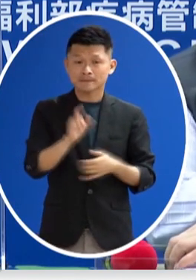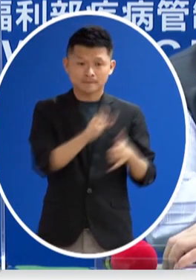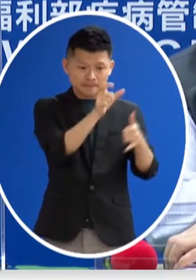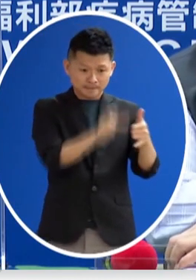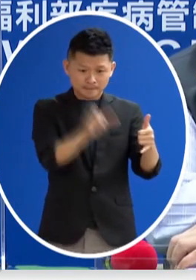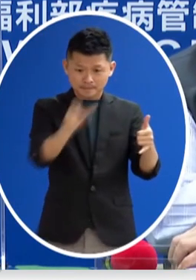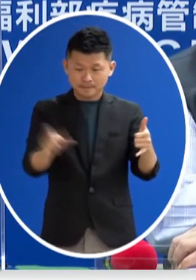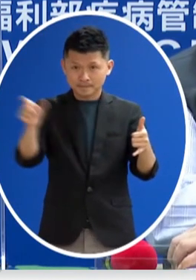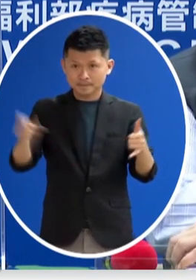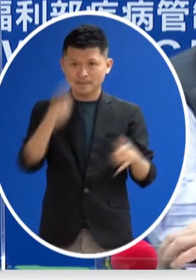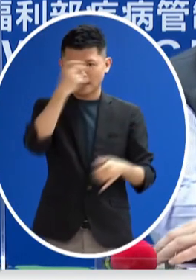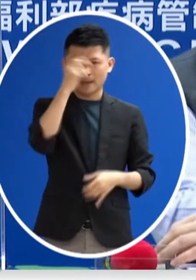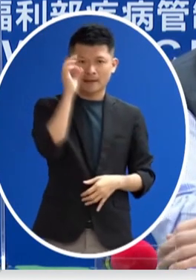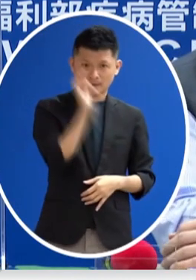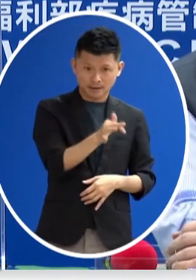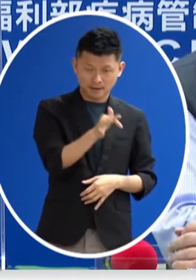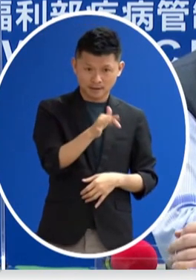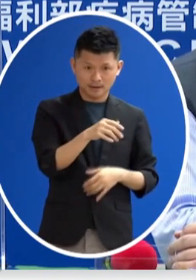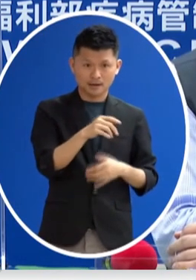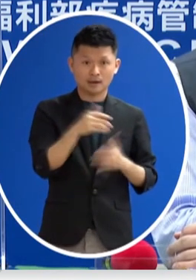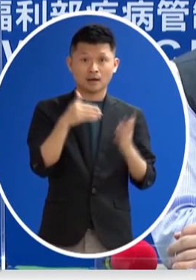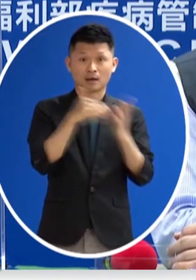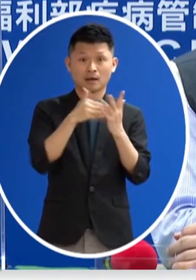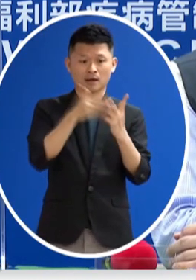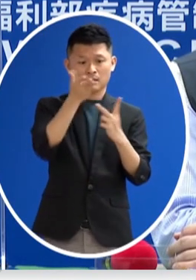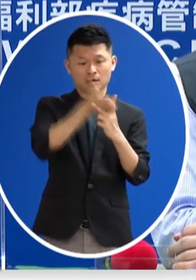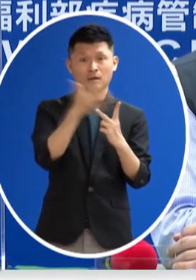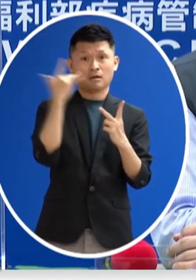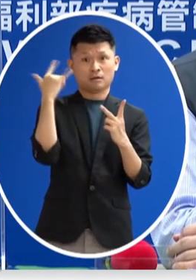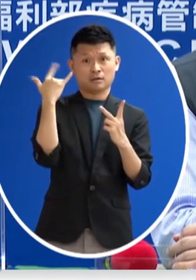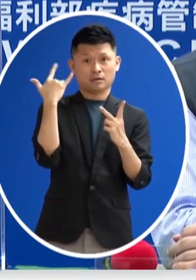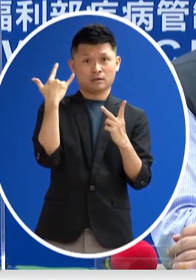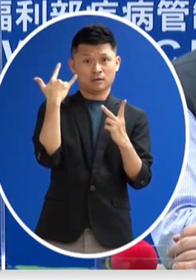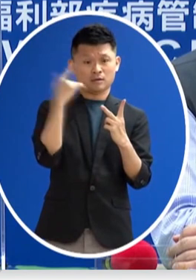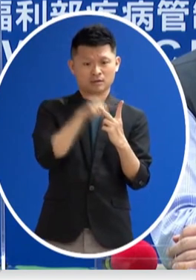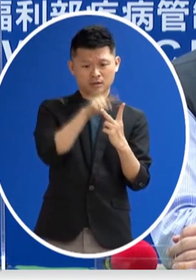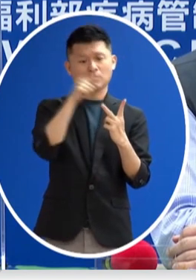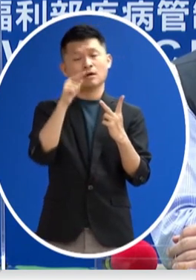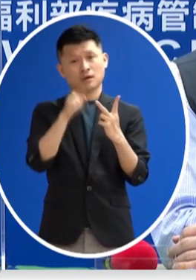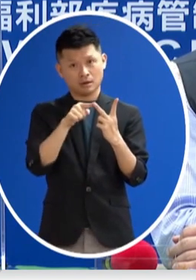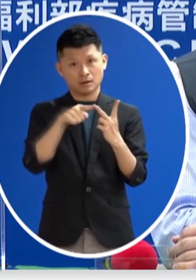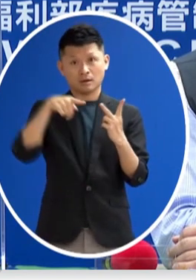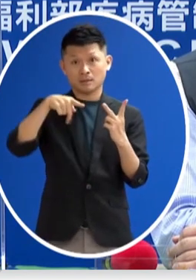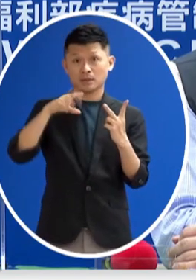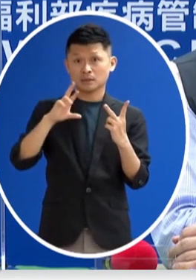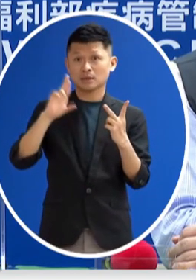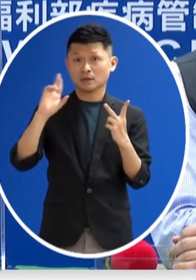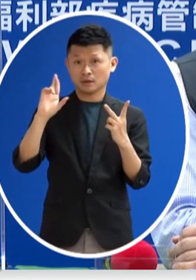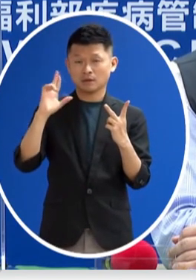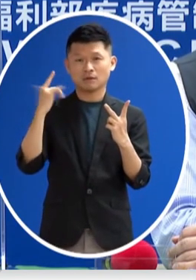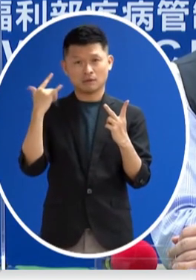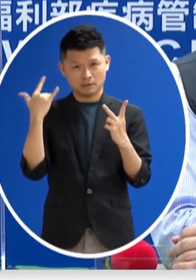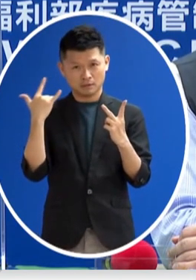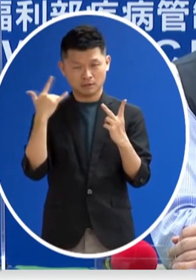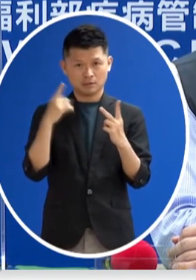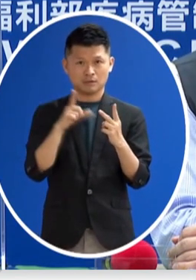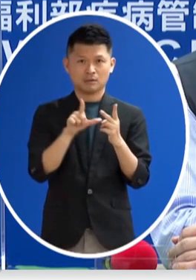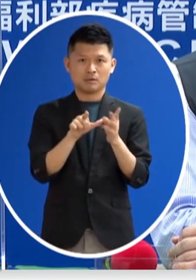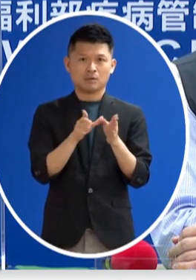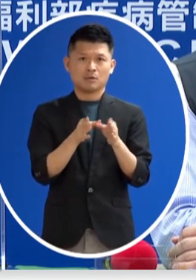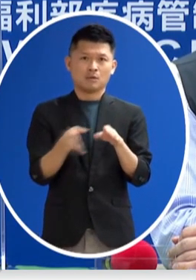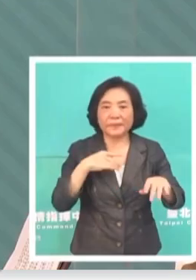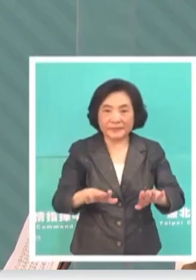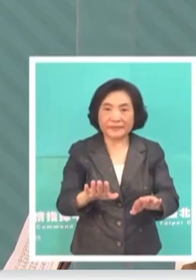的快筛的部分那就要等一个时间，那既然后面也要再做 PCR， 那事实上这个是不是可以